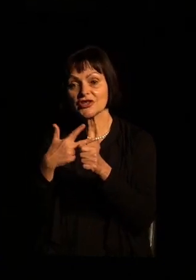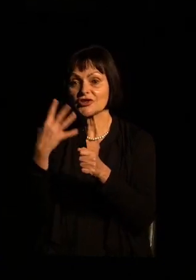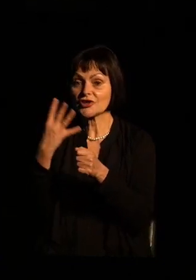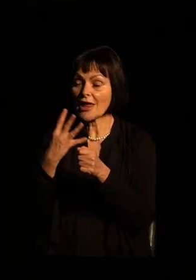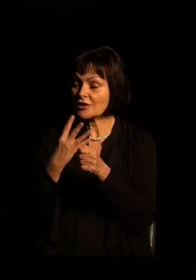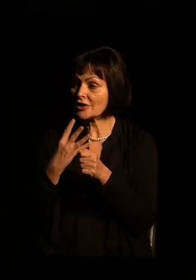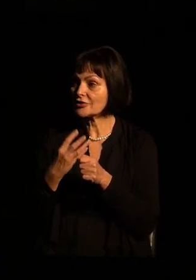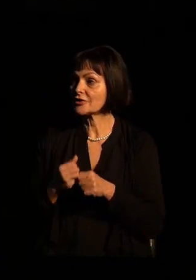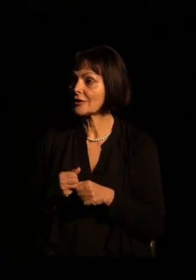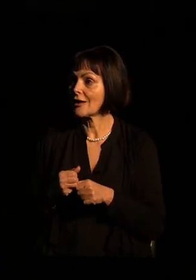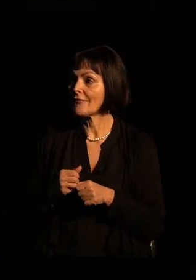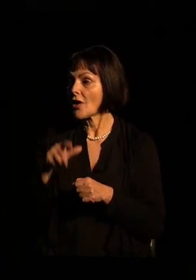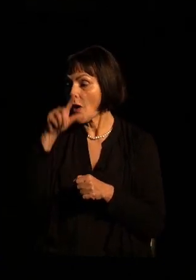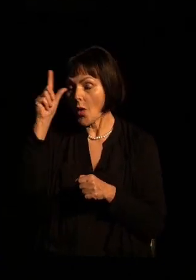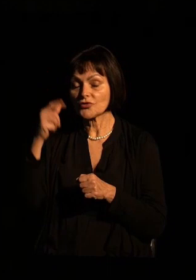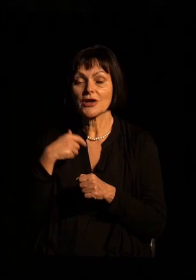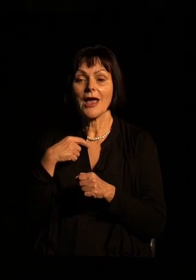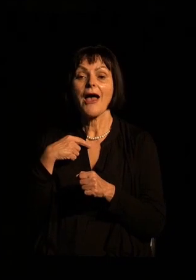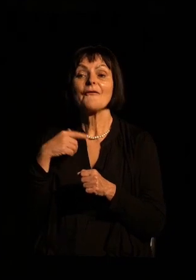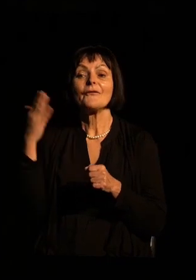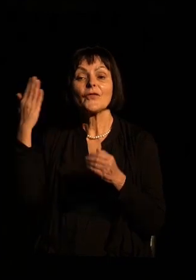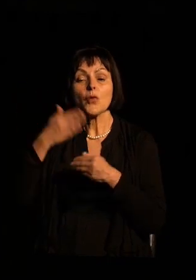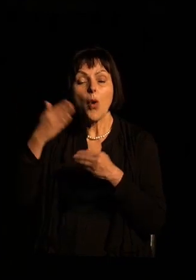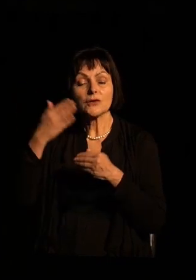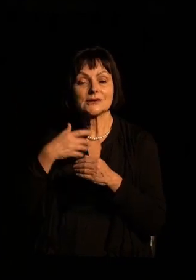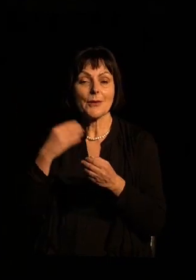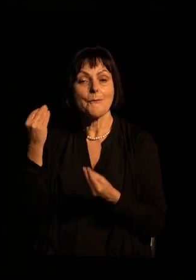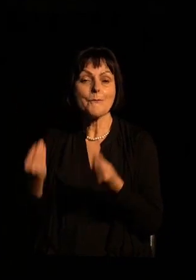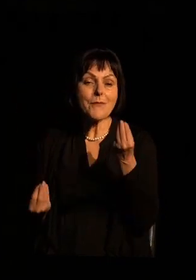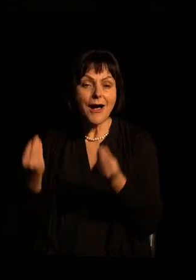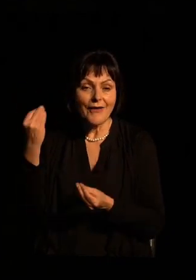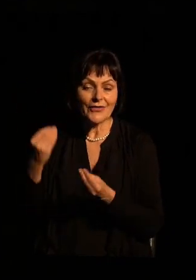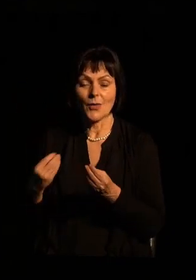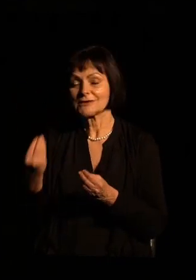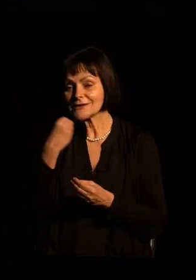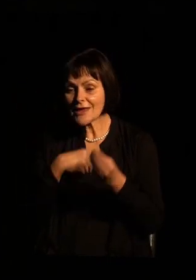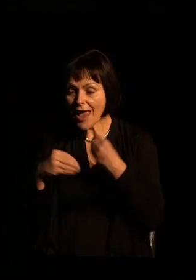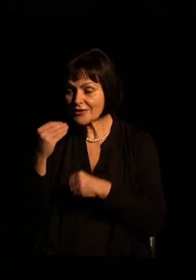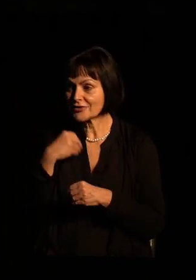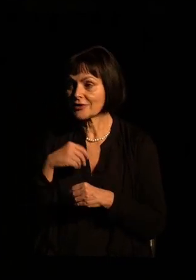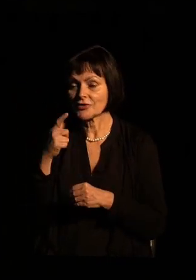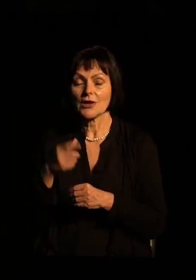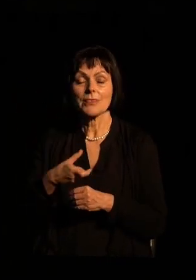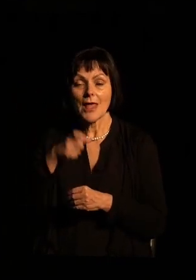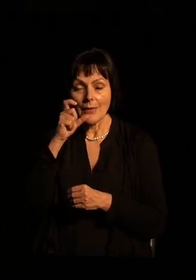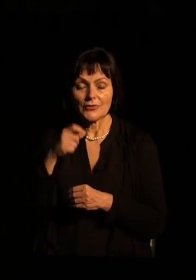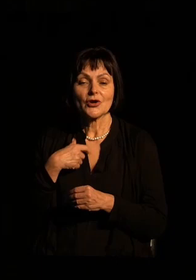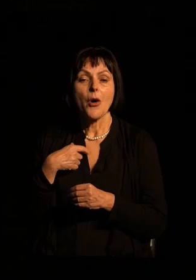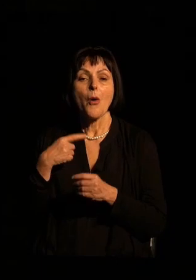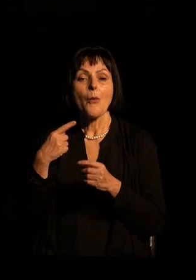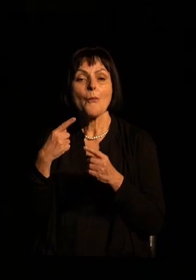40, więc ludzie wychodzą dopiero w nocy się właśnie zjeść, czegoś się napić,